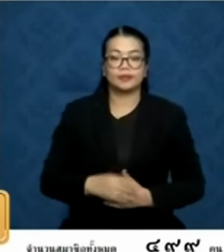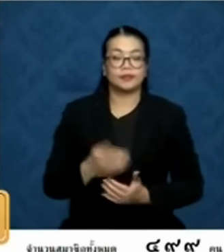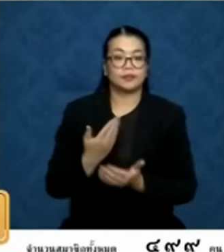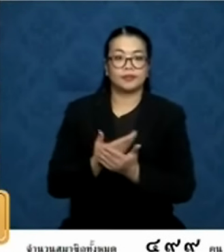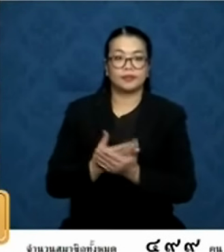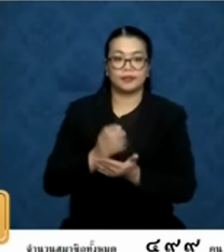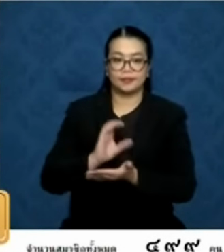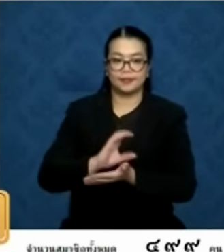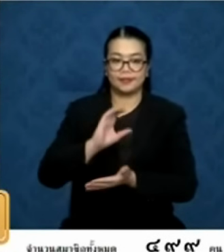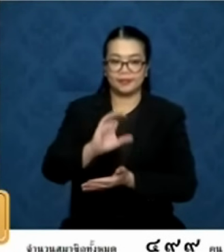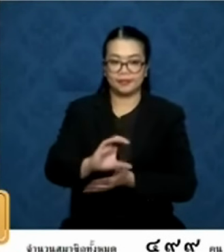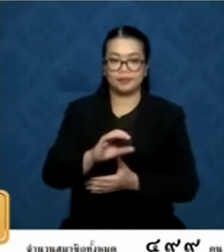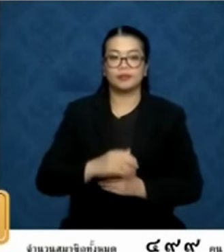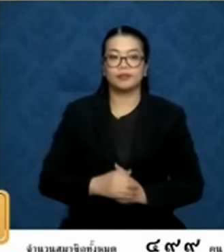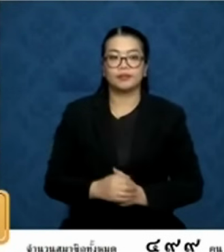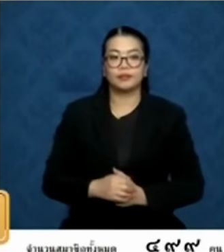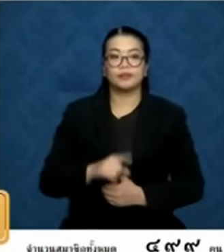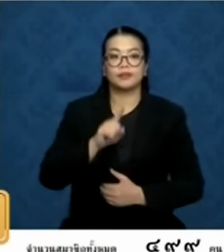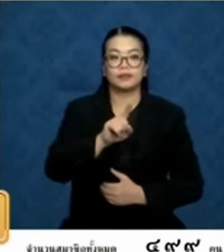าณ